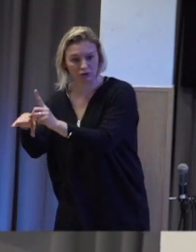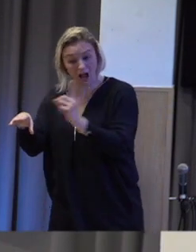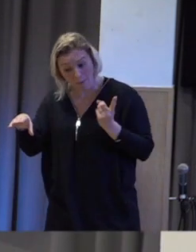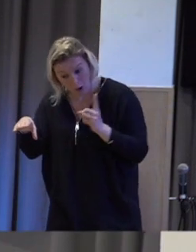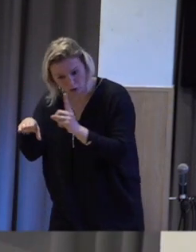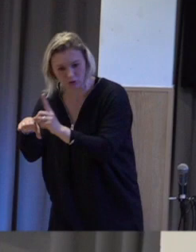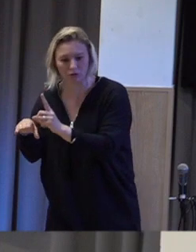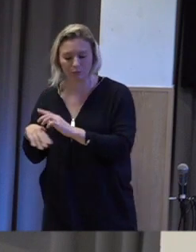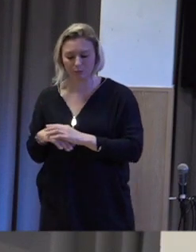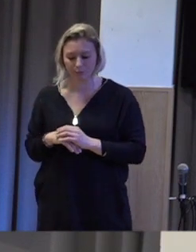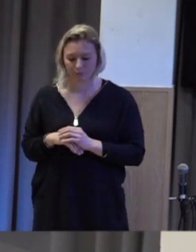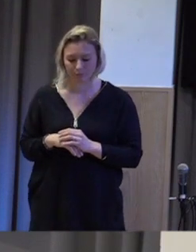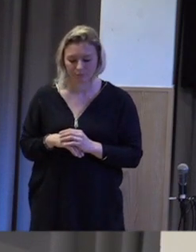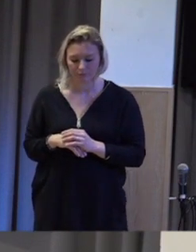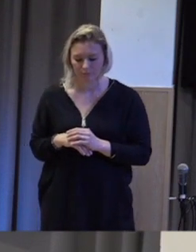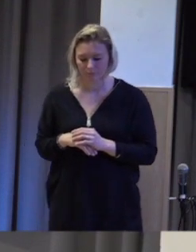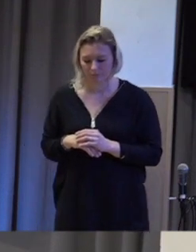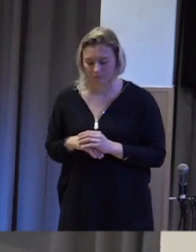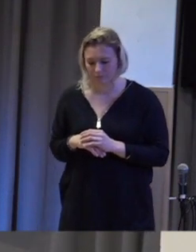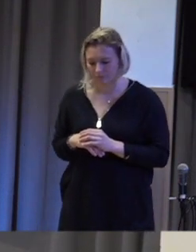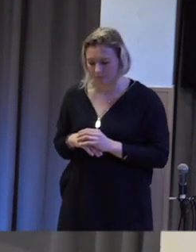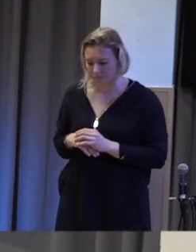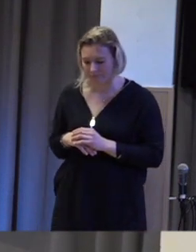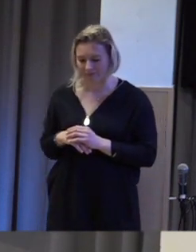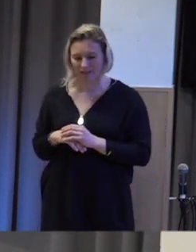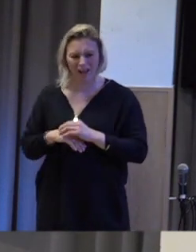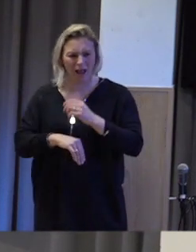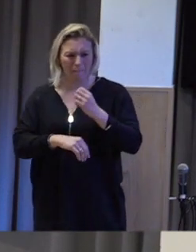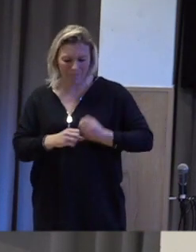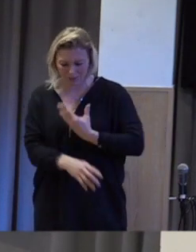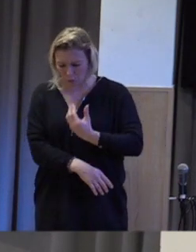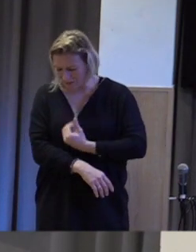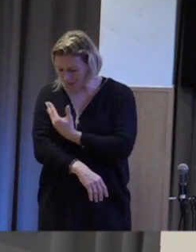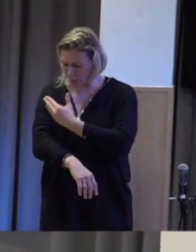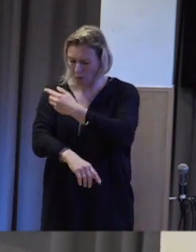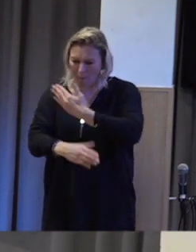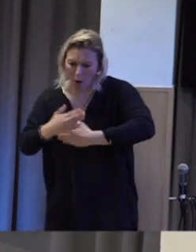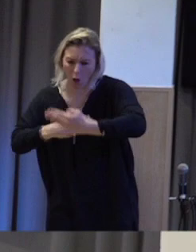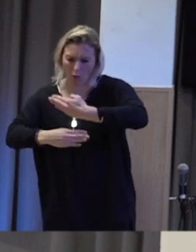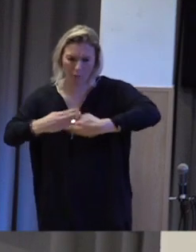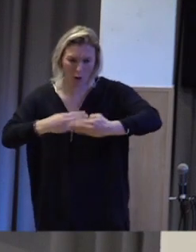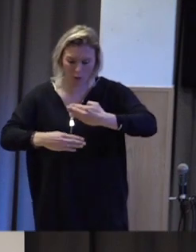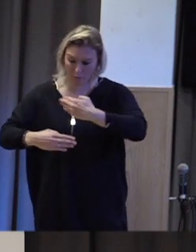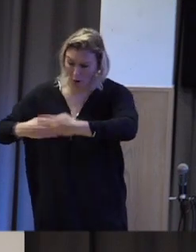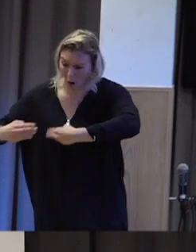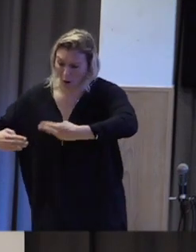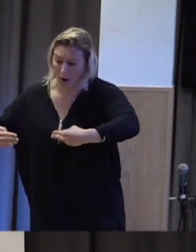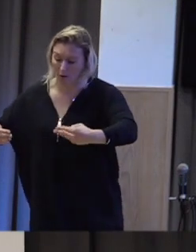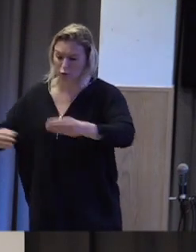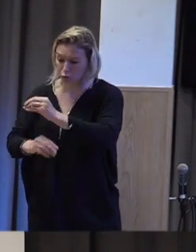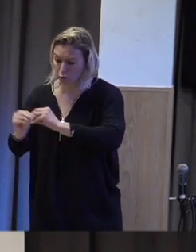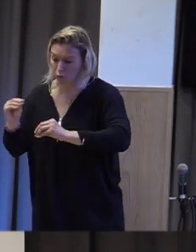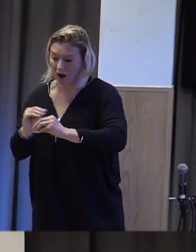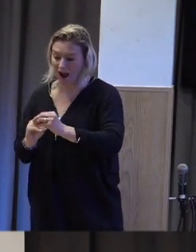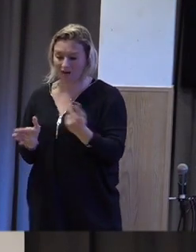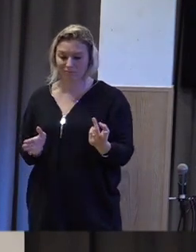Il s'est approché. Et il banda ses plaies. Il le mit sur sa propre monture et le conduisit